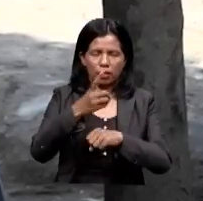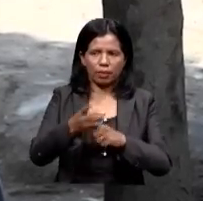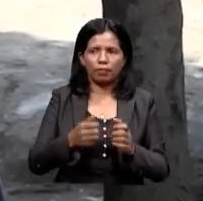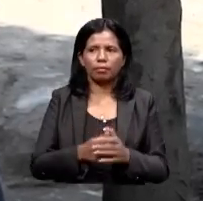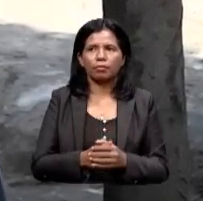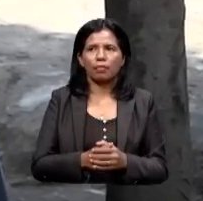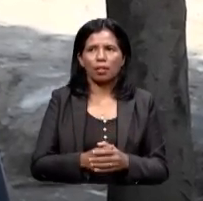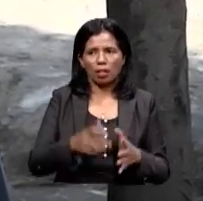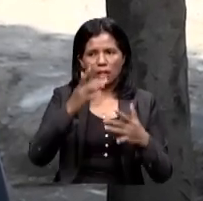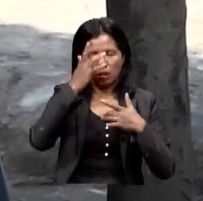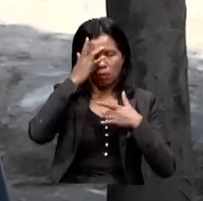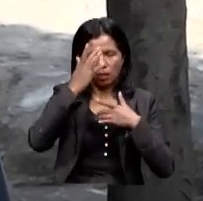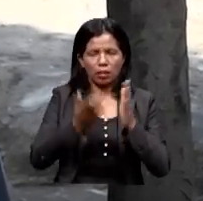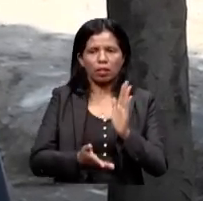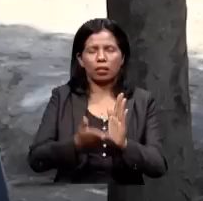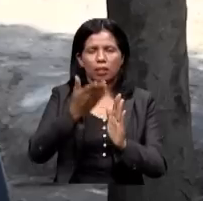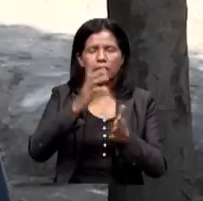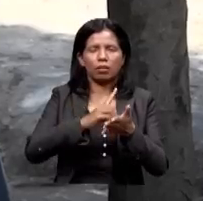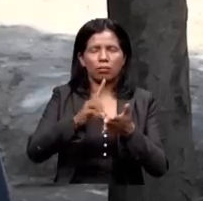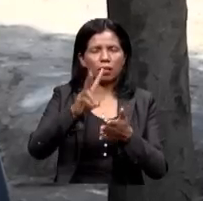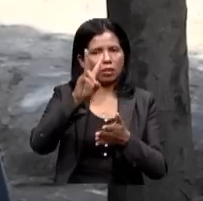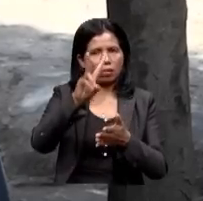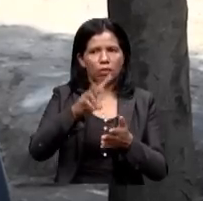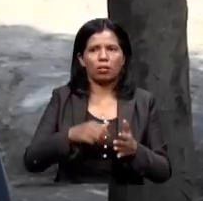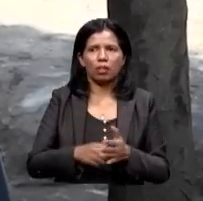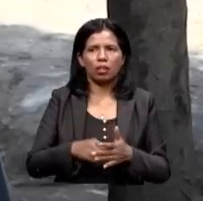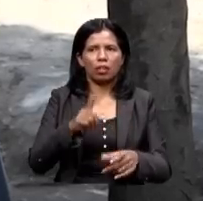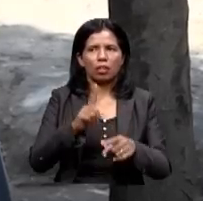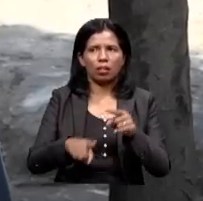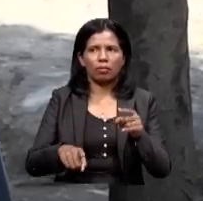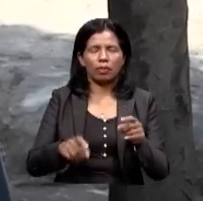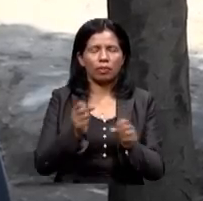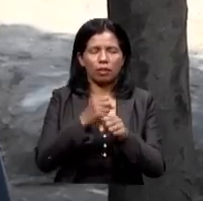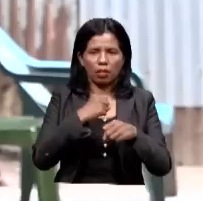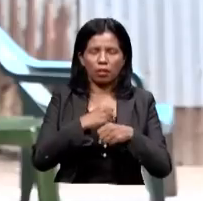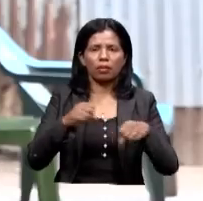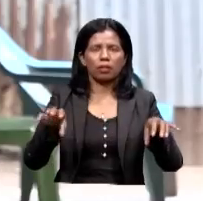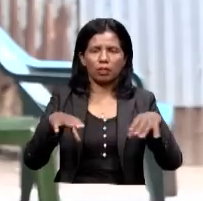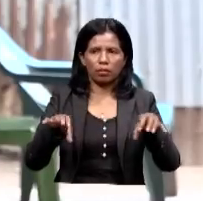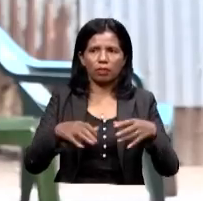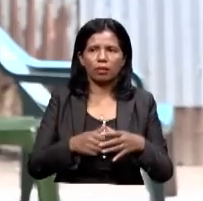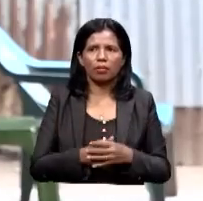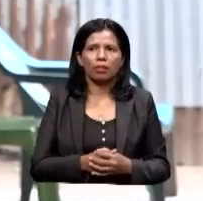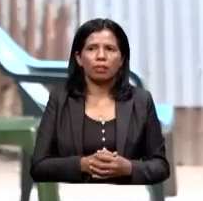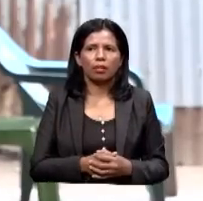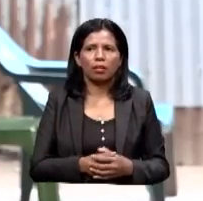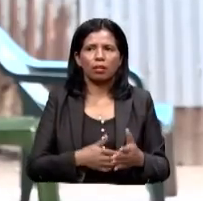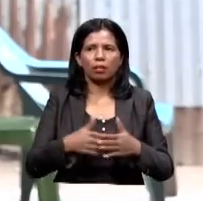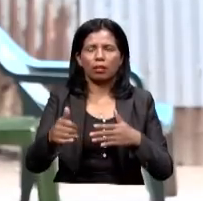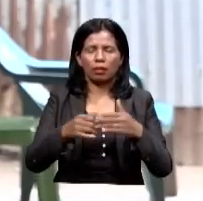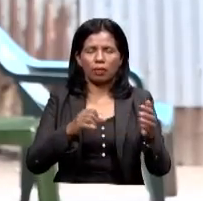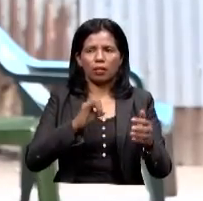Olandino nia moras nesai durante semana rua nilarang labele halo serviso. Biasa adalah barakona hau